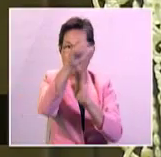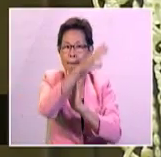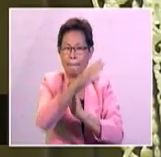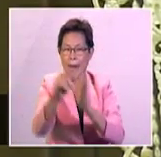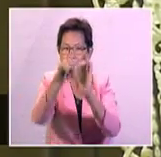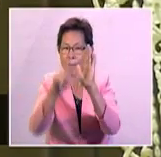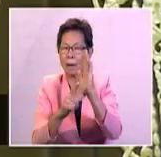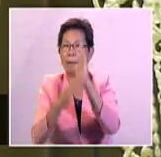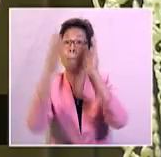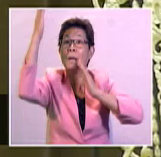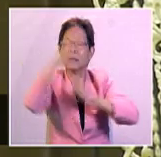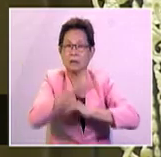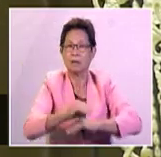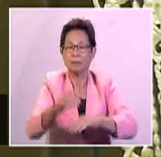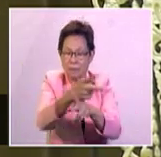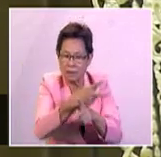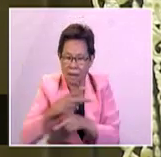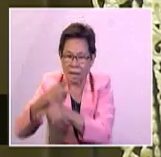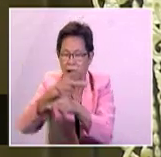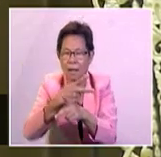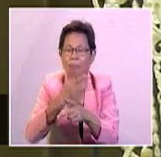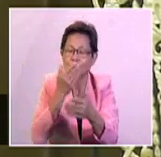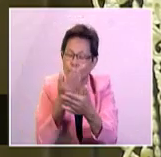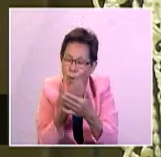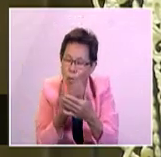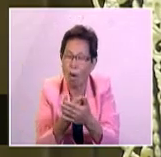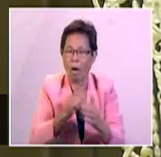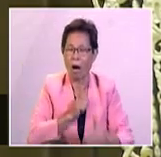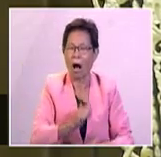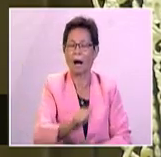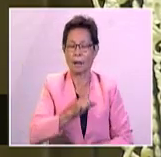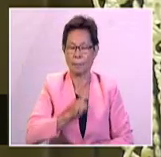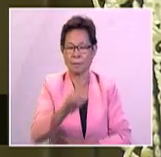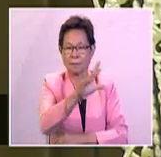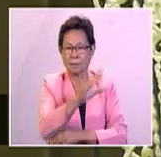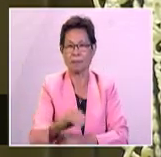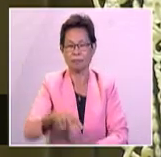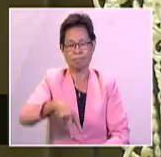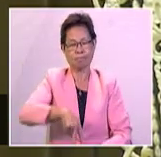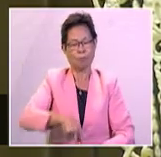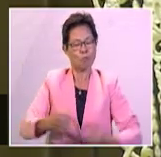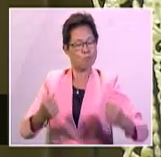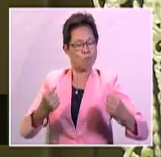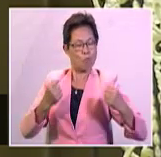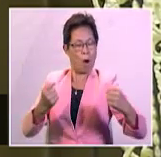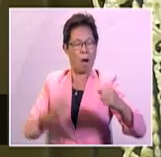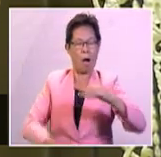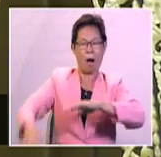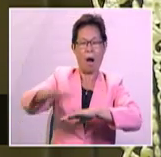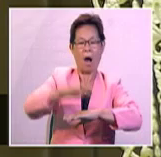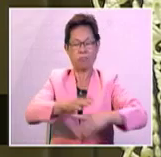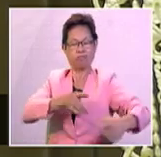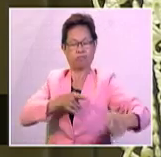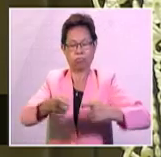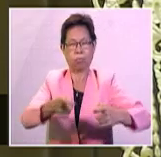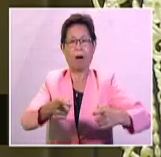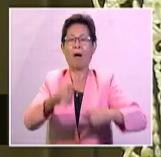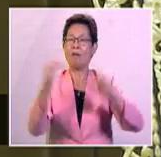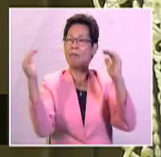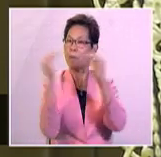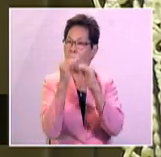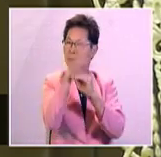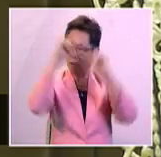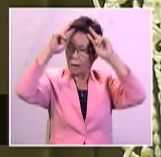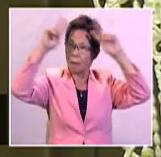negara serta memelihara dengan sempurna agama Islam dan berdiri teguh di atas pemerintahan yang adil